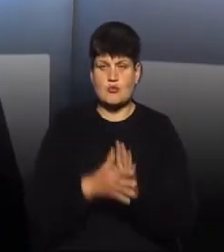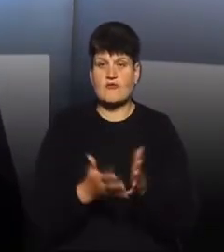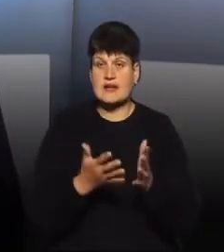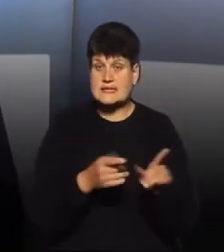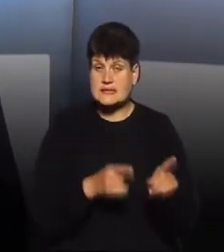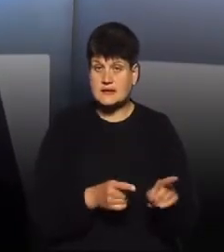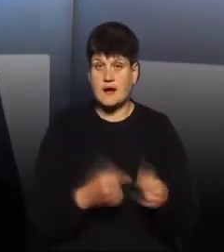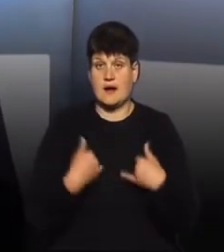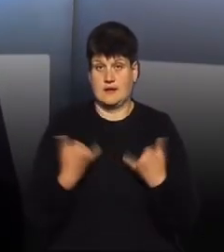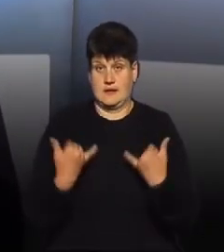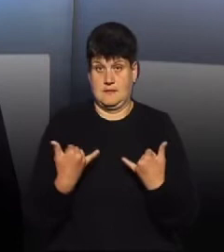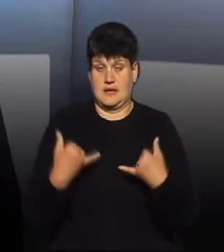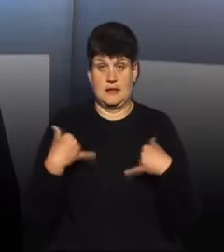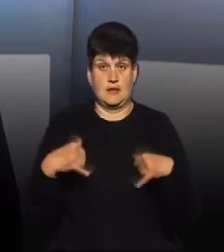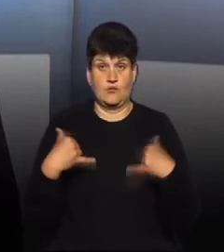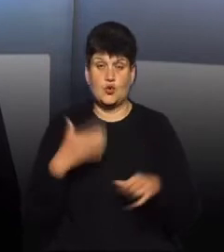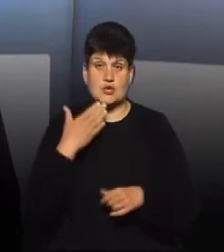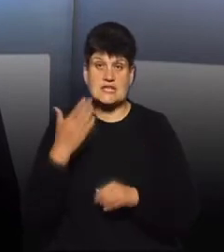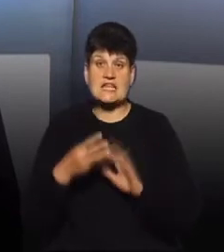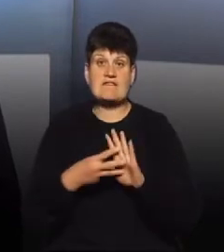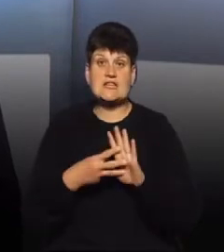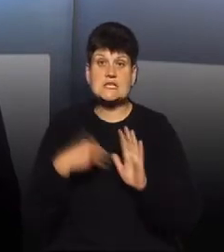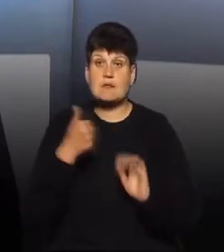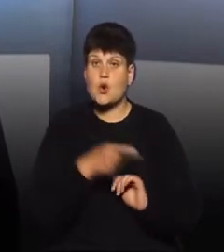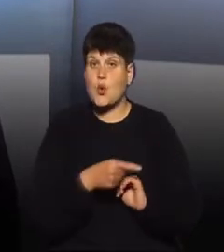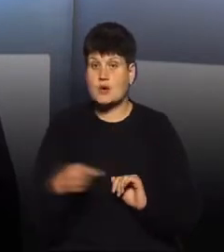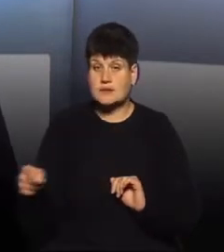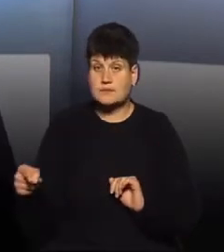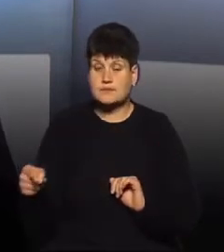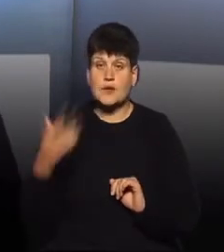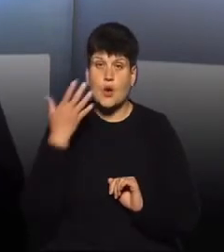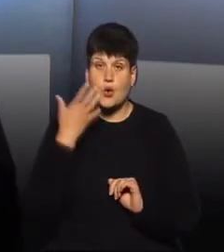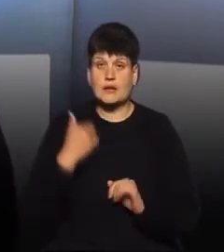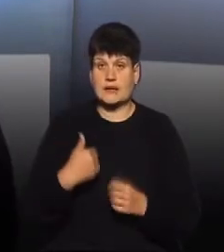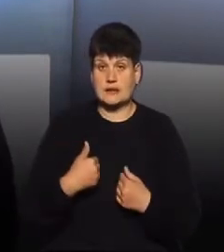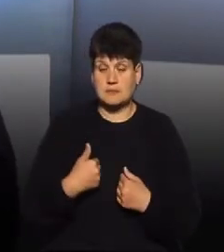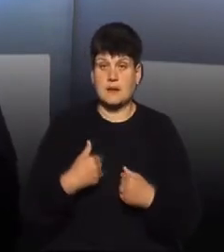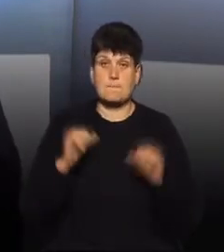уже останніх там 8 років, коли, значить, ми могли це зробити,